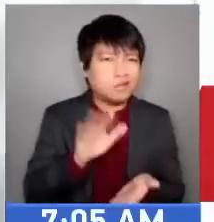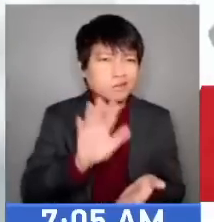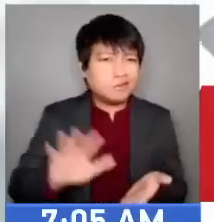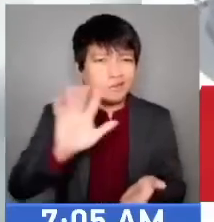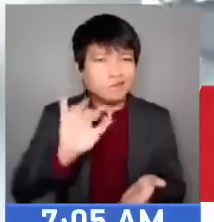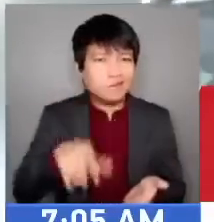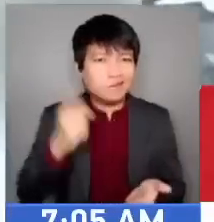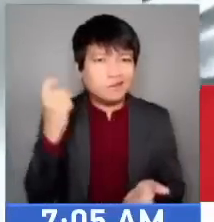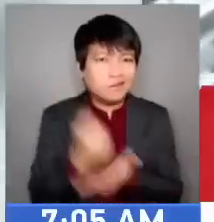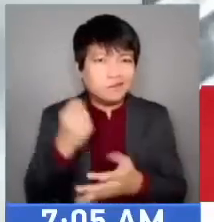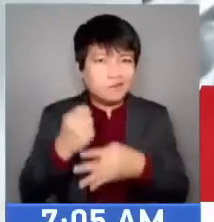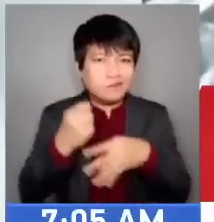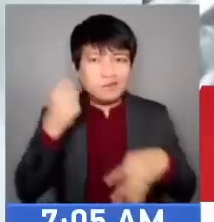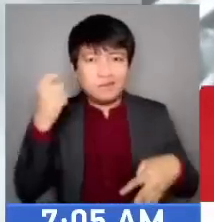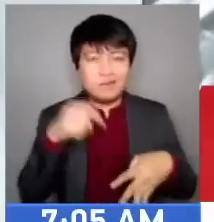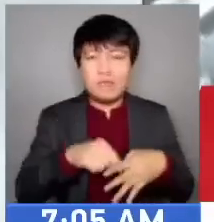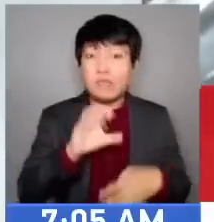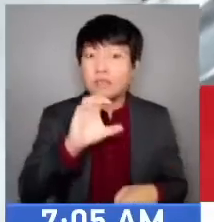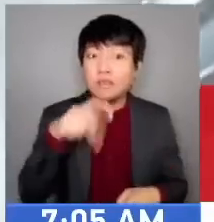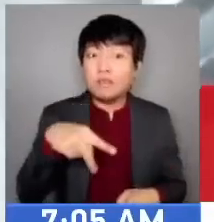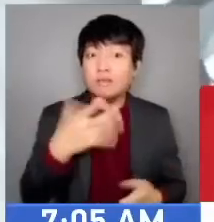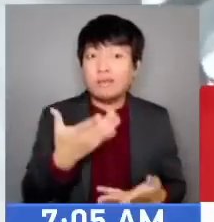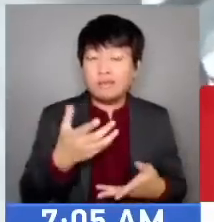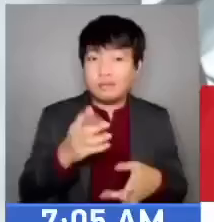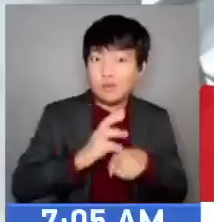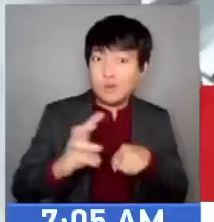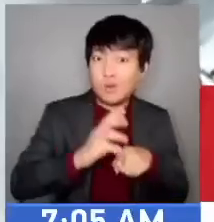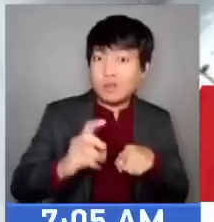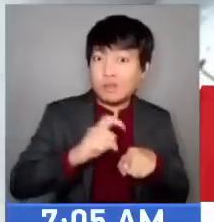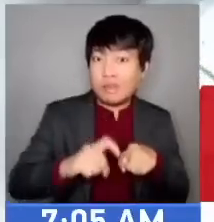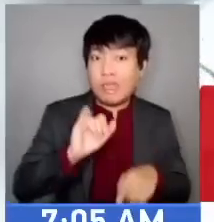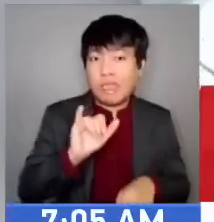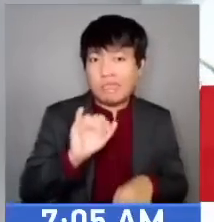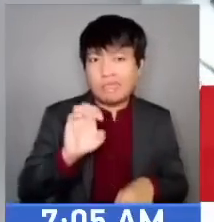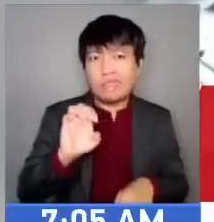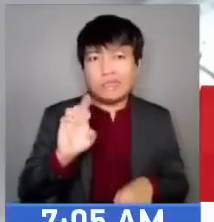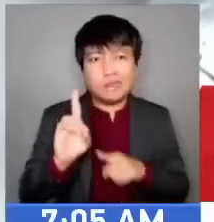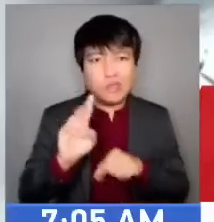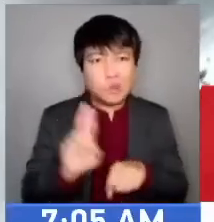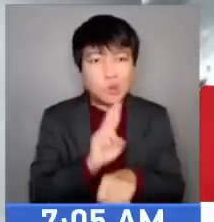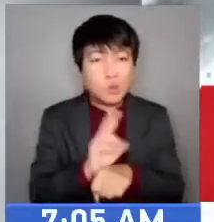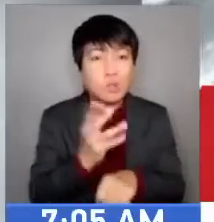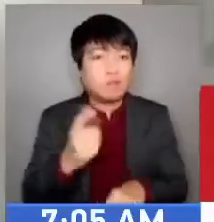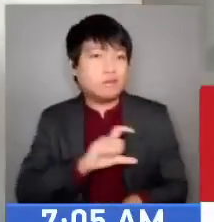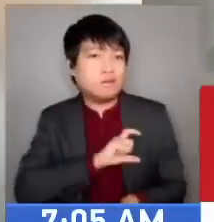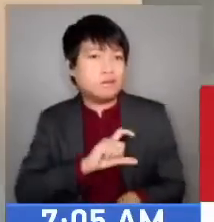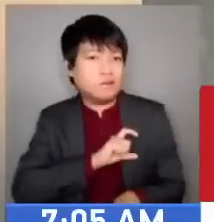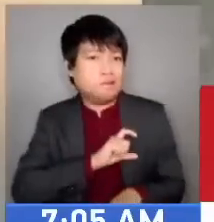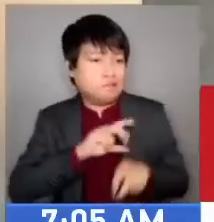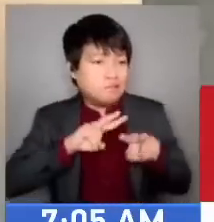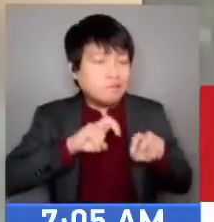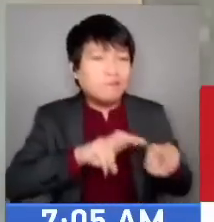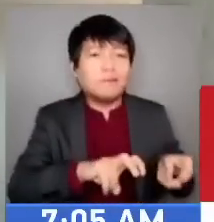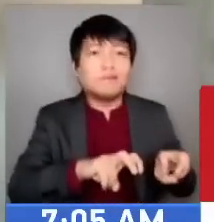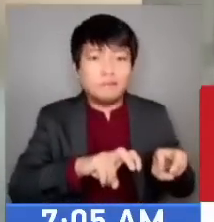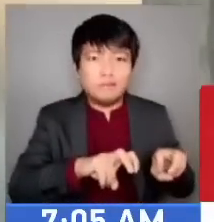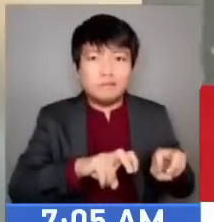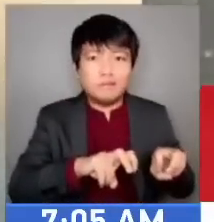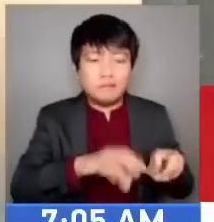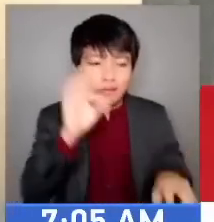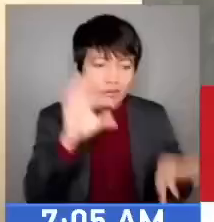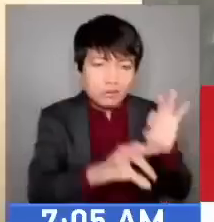na hinihinalang gamit sa IED ang nahukay ng PNP Criminal Investigation and Detection Group sa compound ng